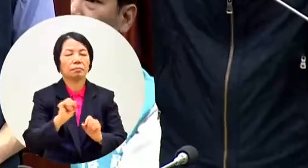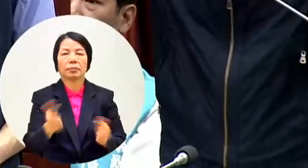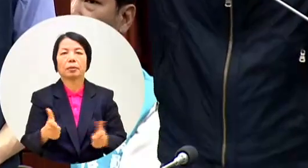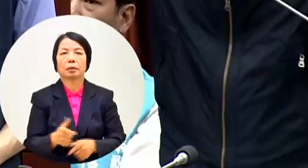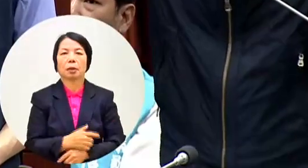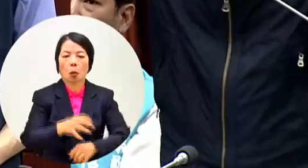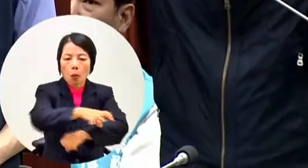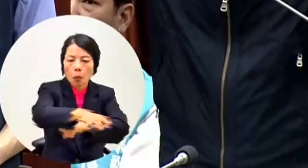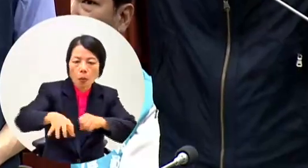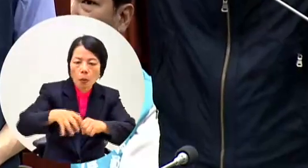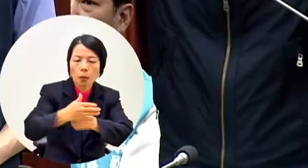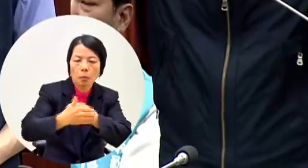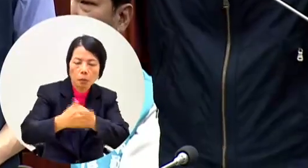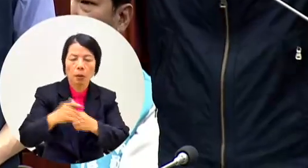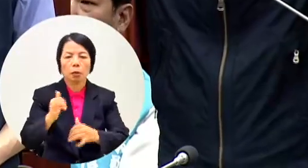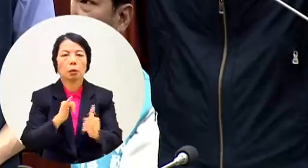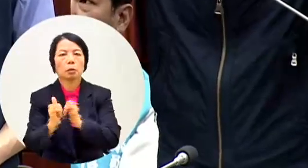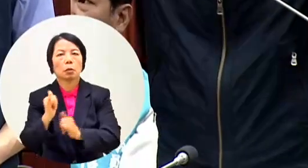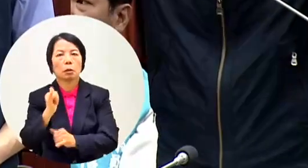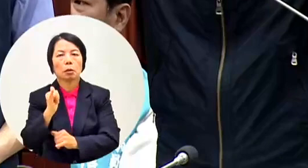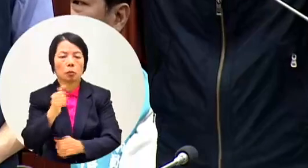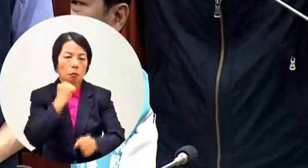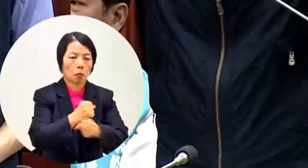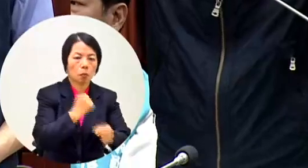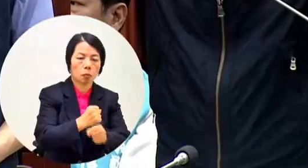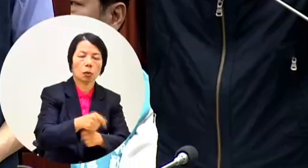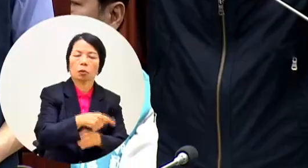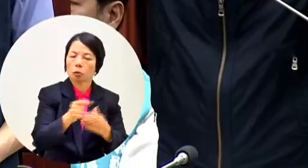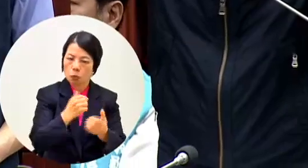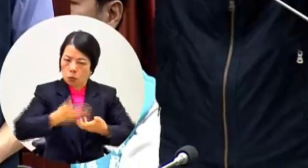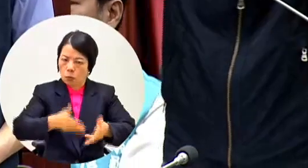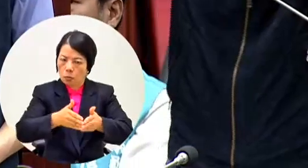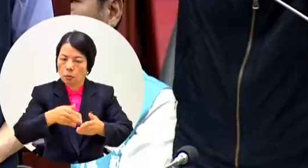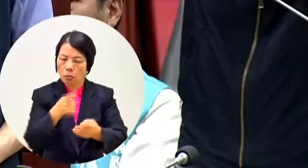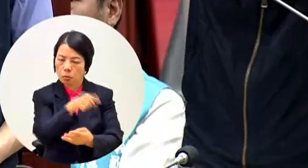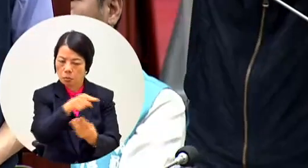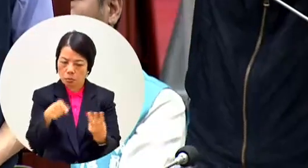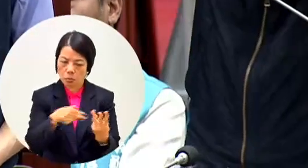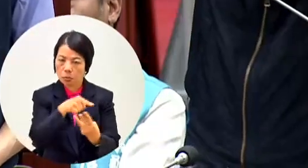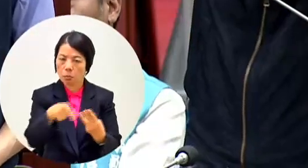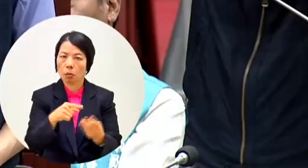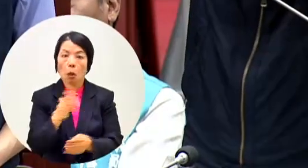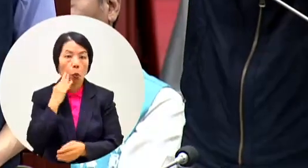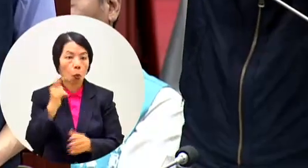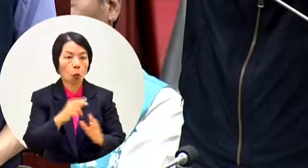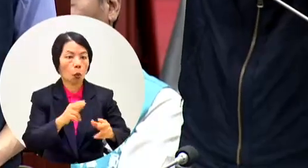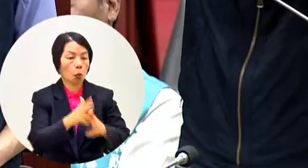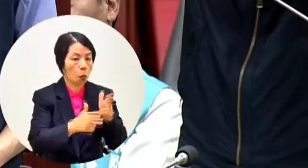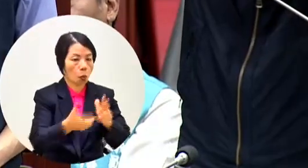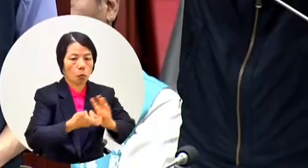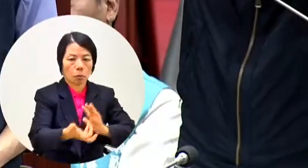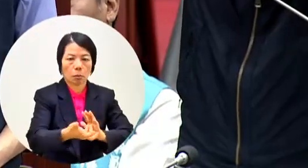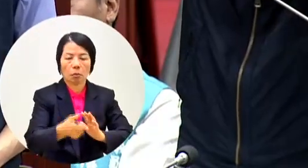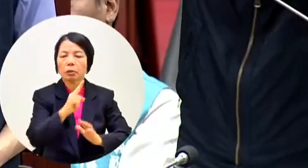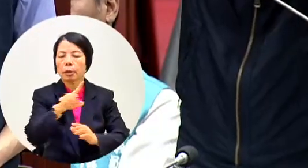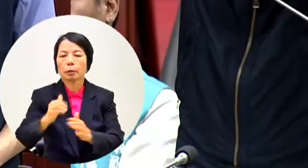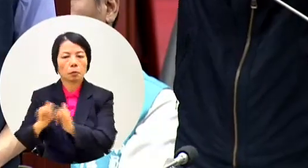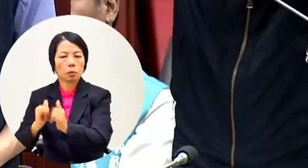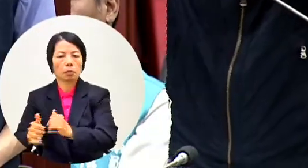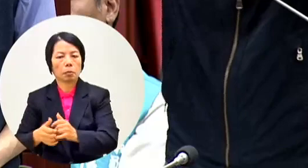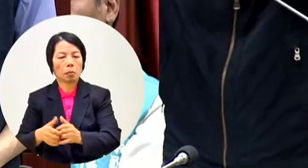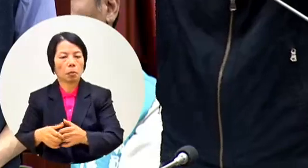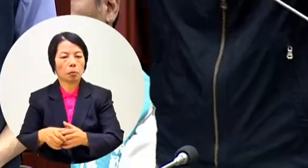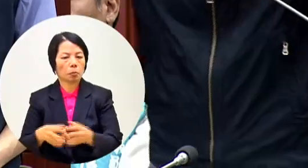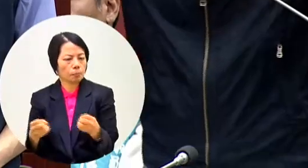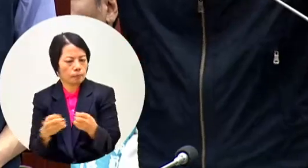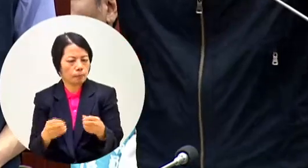业才是焦点。所以说，如果你不牵场，你要跟市民谈，市民同意，那我们也没意见了、啊。那如果